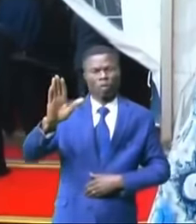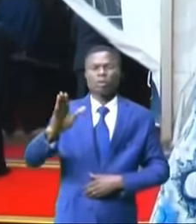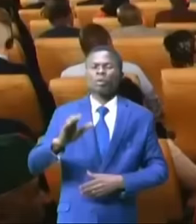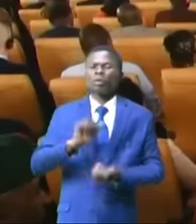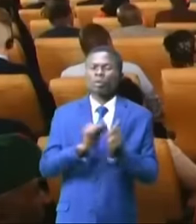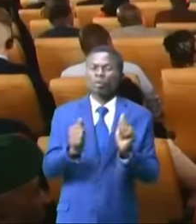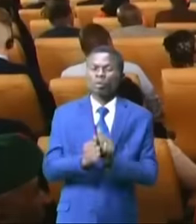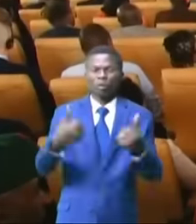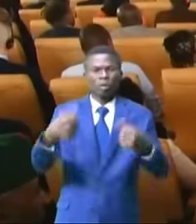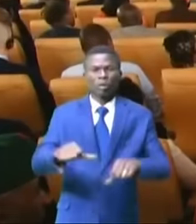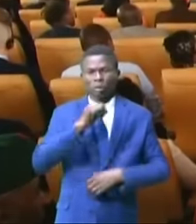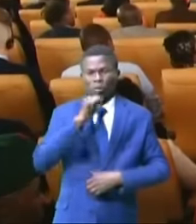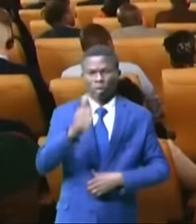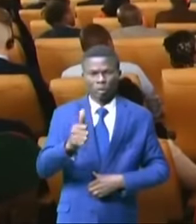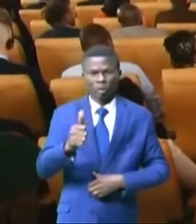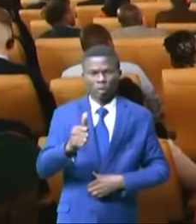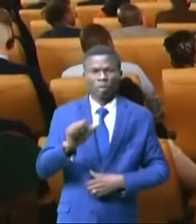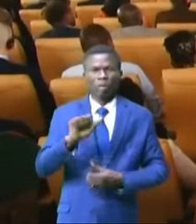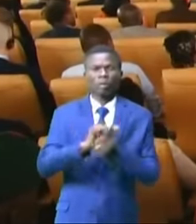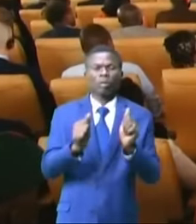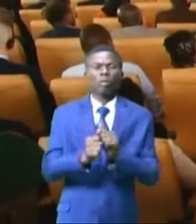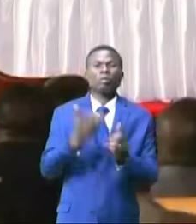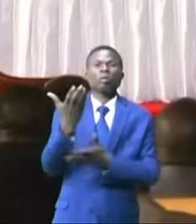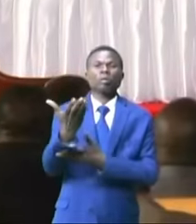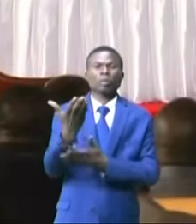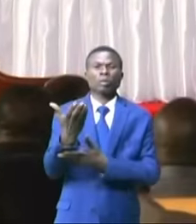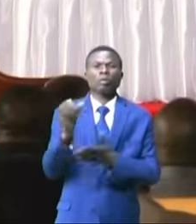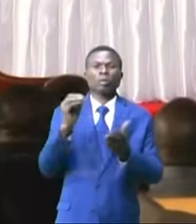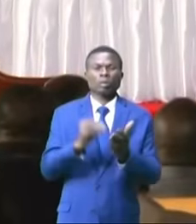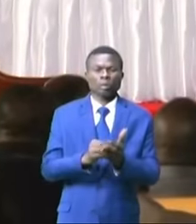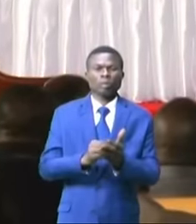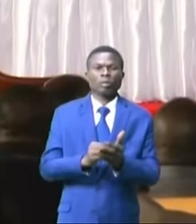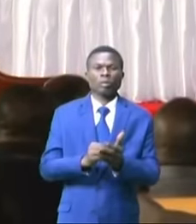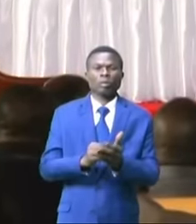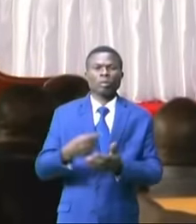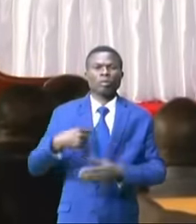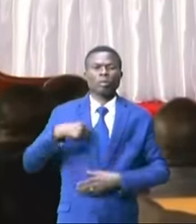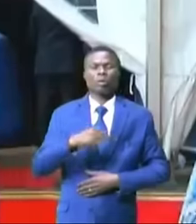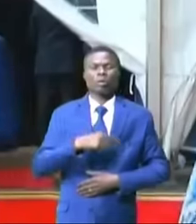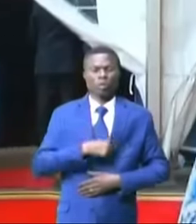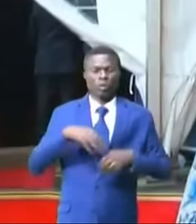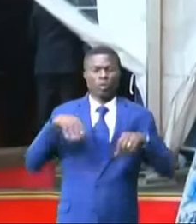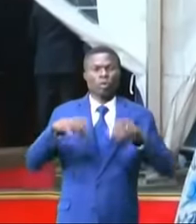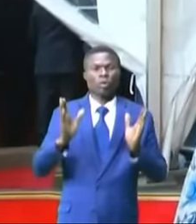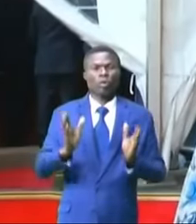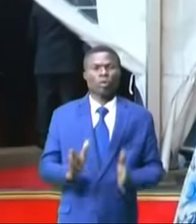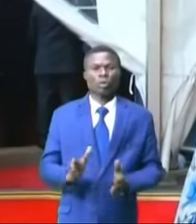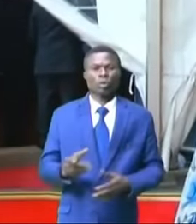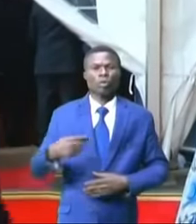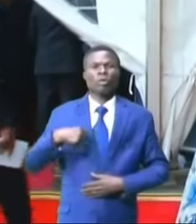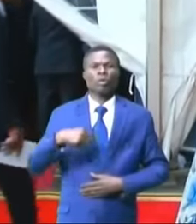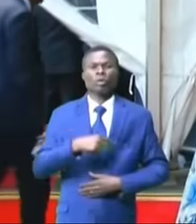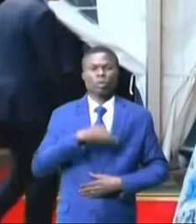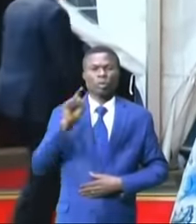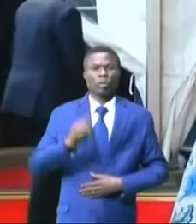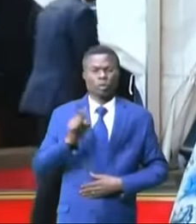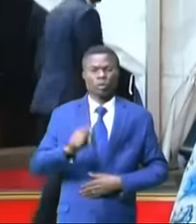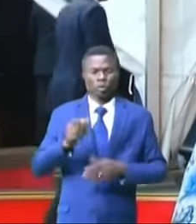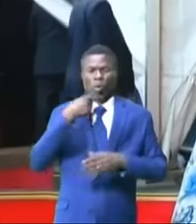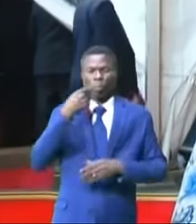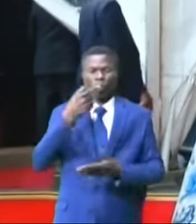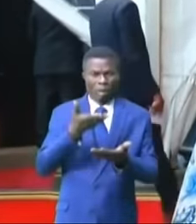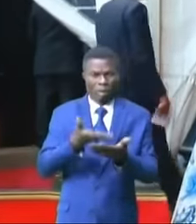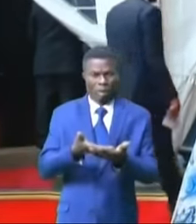cette force. Bon, disons que ce qui a été recommandé, mais encore qu'il faudra que nous, le gouvernement congolais, puissions tabler dessus,